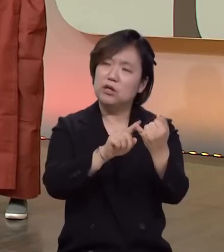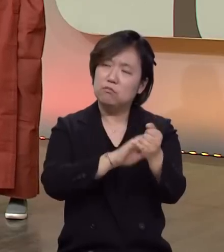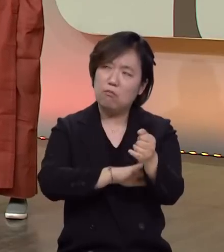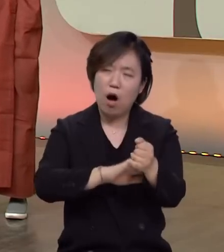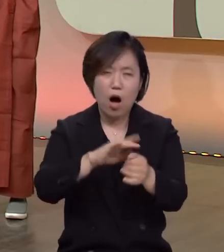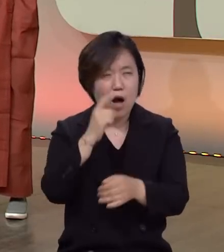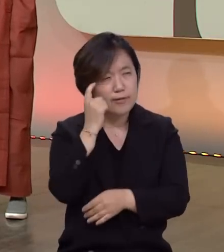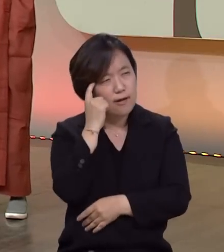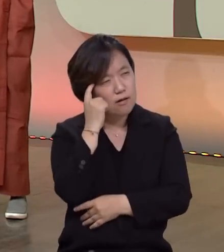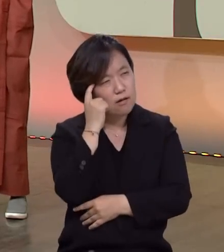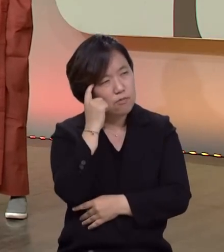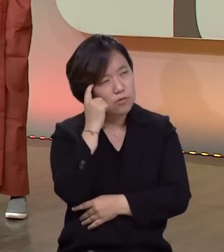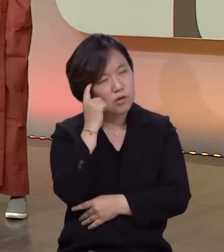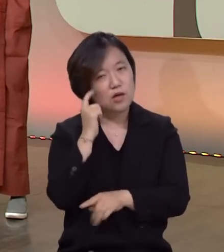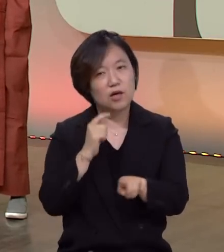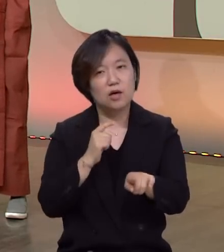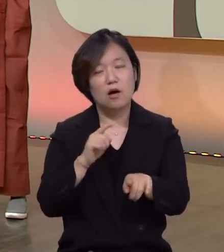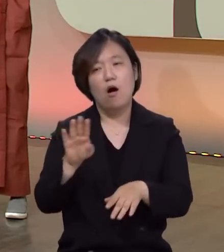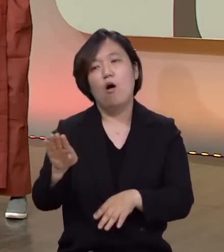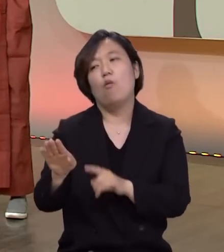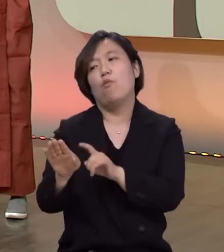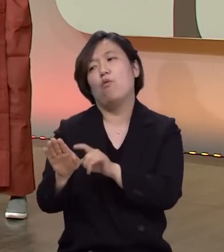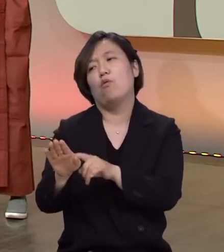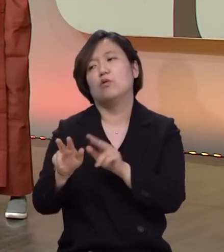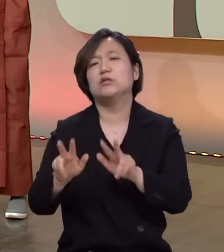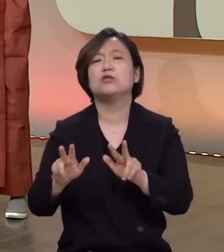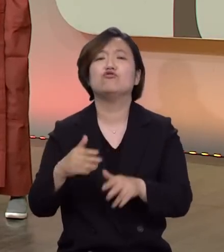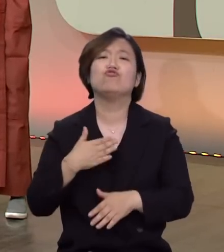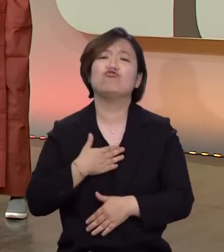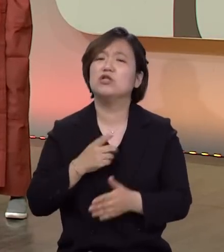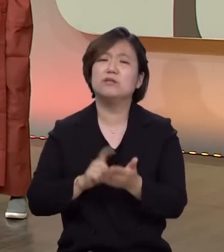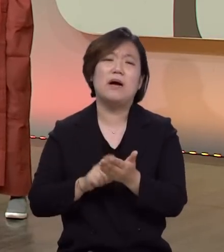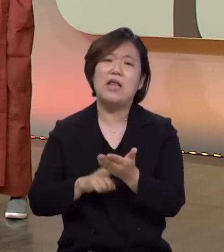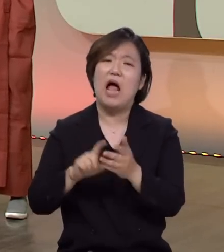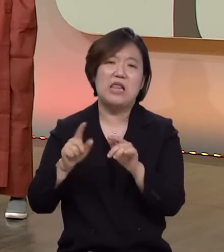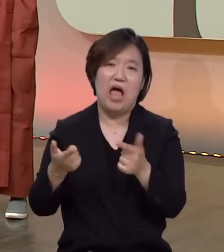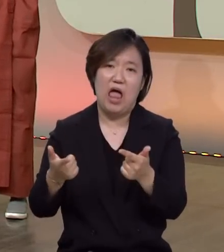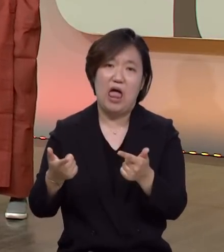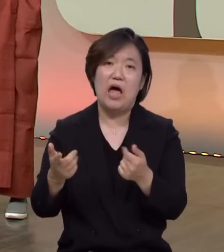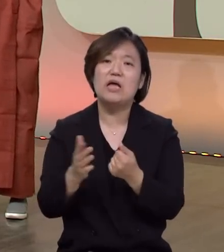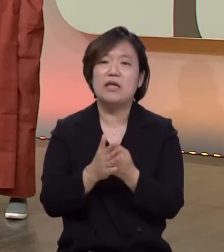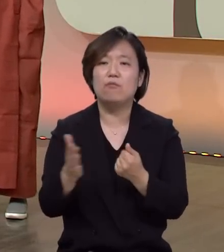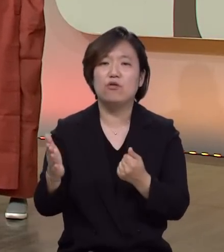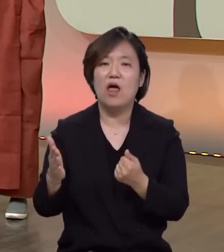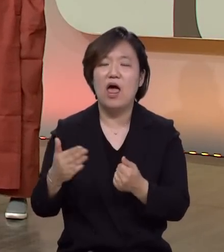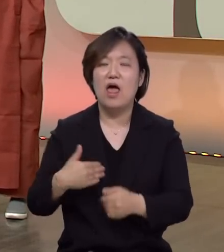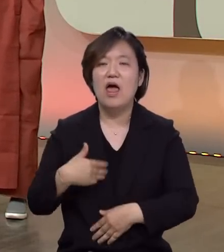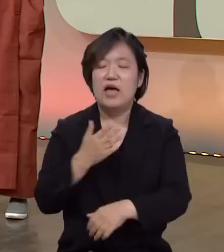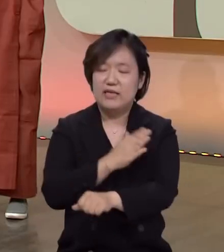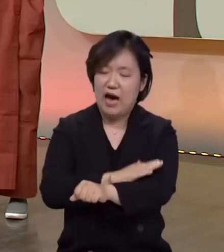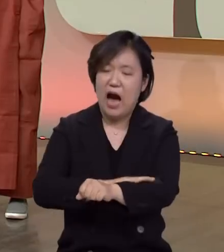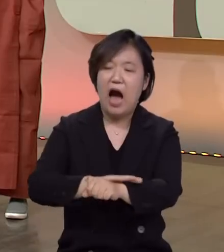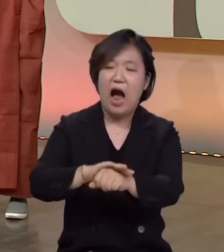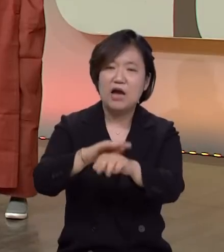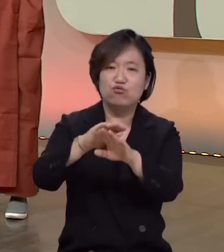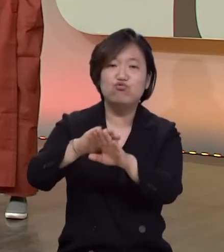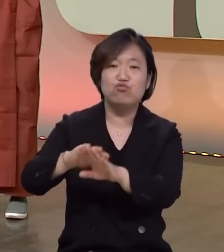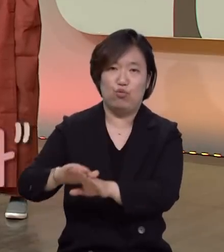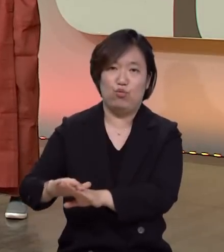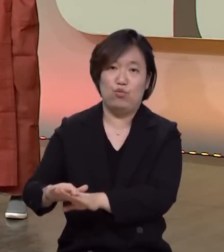일단 당장 우리가 급한 건 없으니까 고이고이 잘 모시고